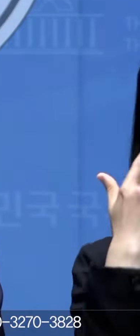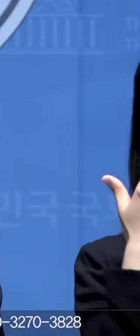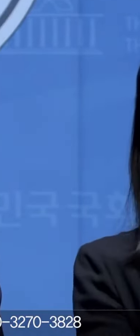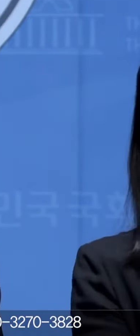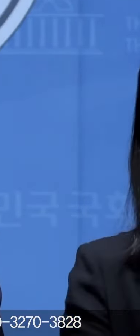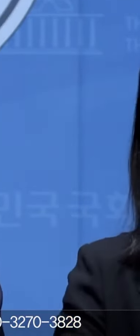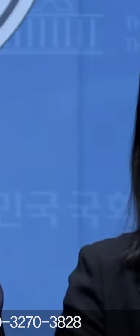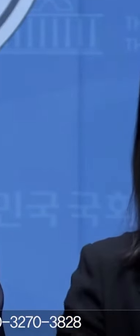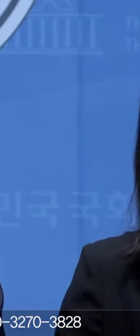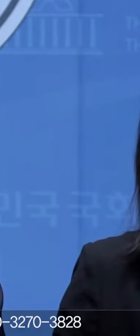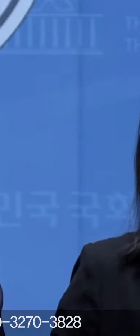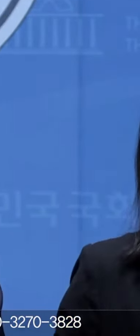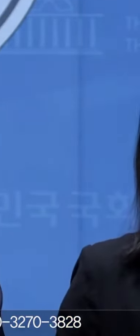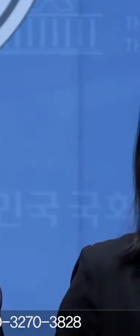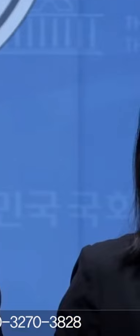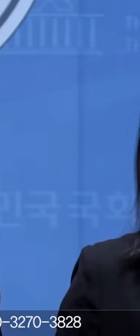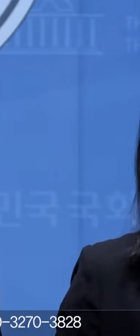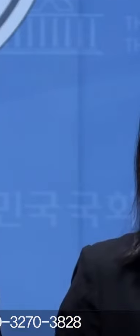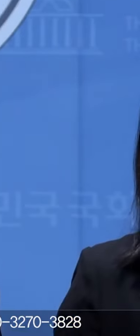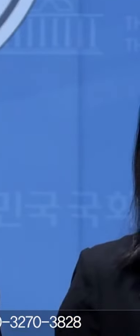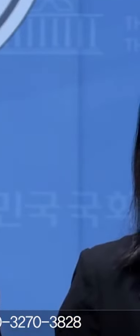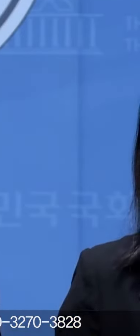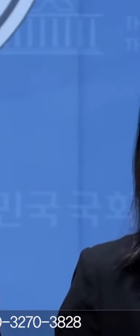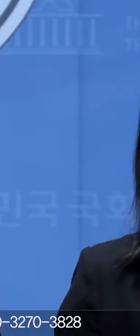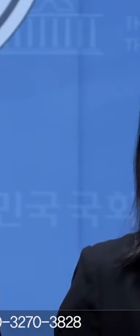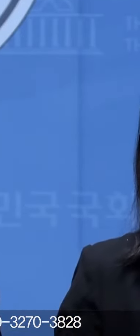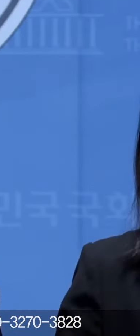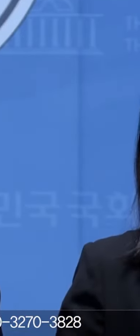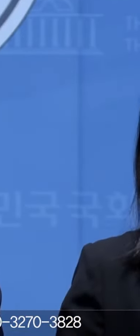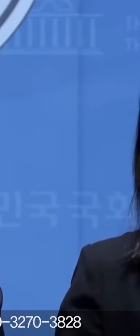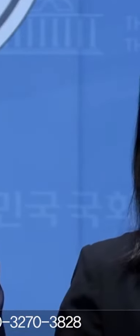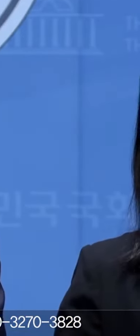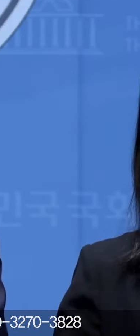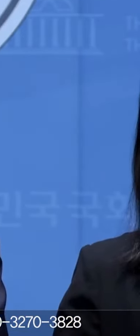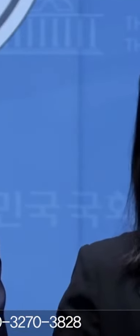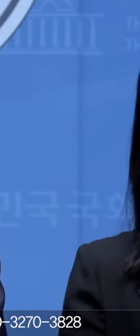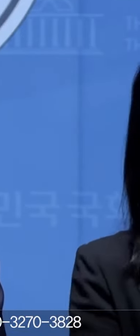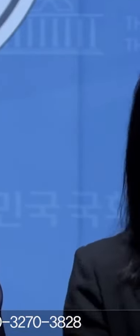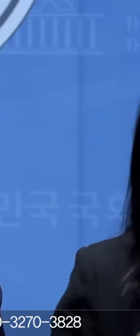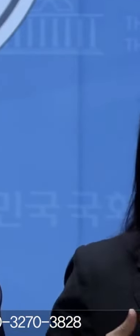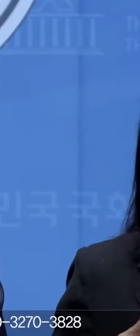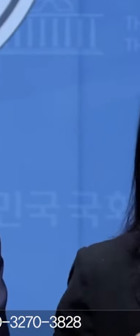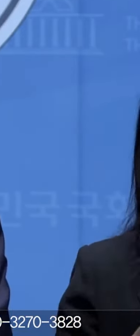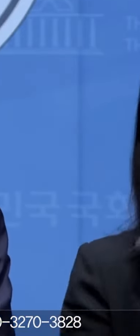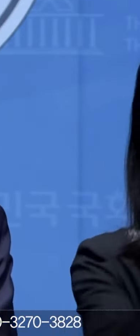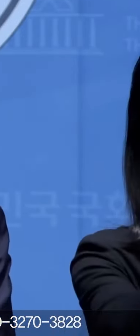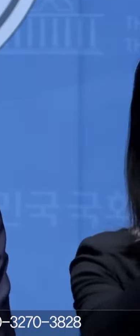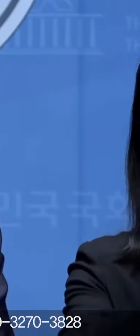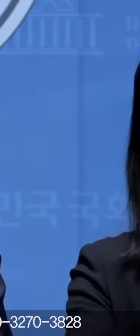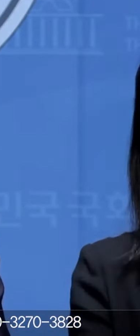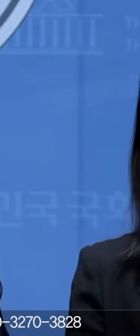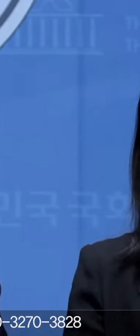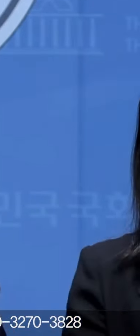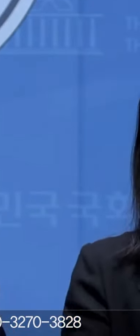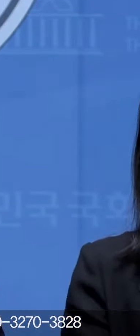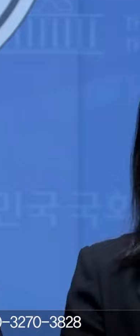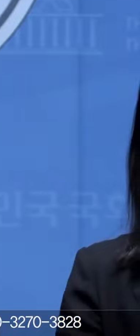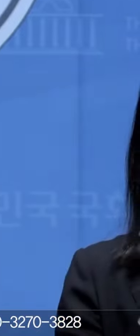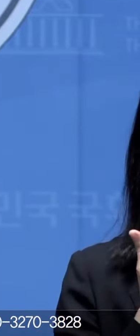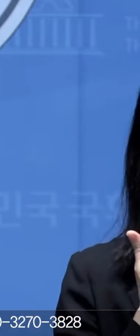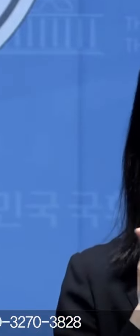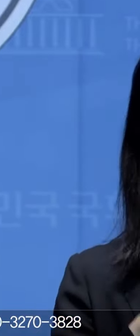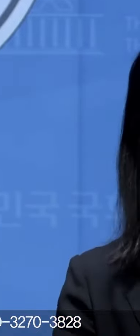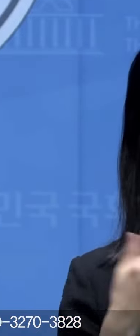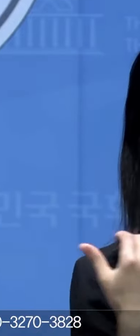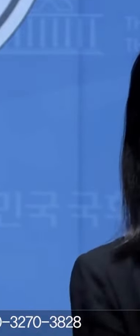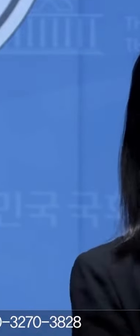반드시 이루어져야 합니다 만약 그렇지 않다면 저희들은 이들에게 정 법적 책임을 끝까지 묶겠다는